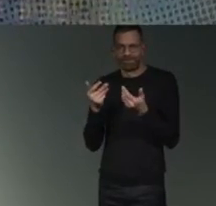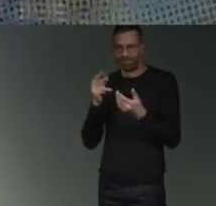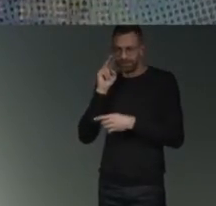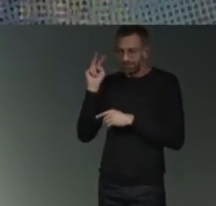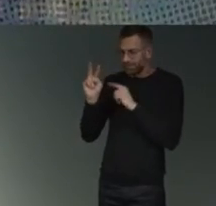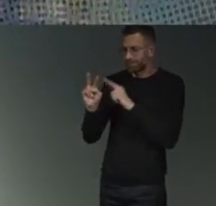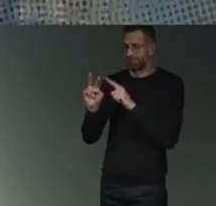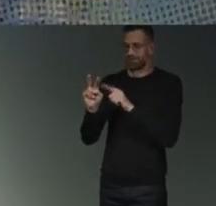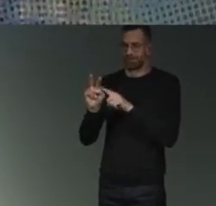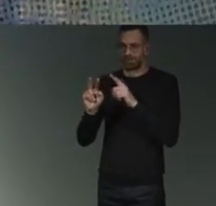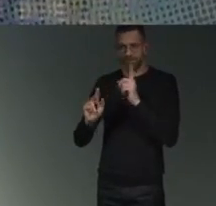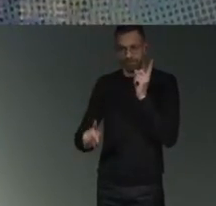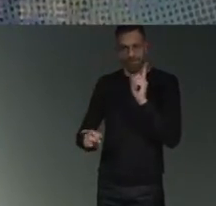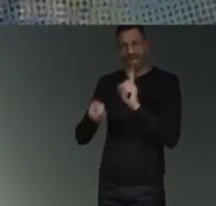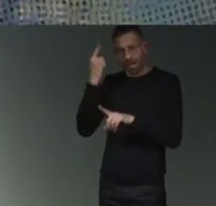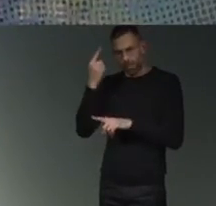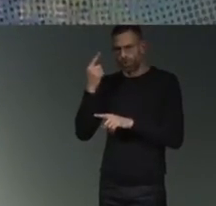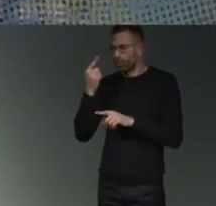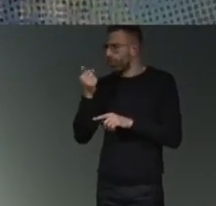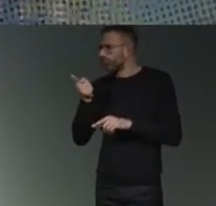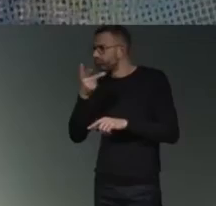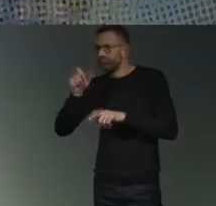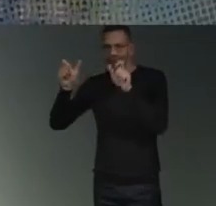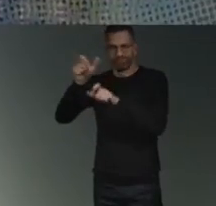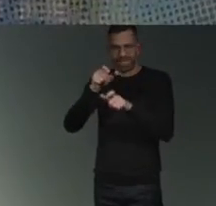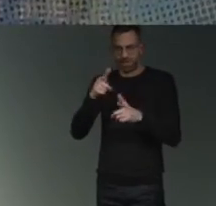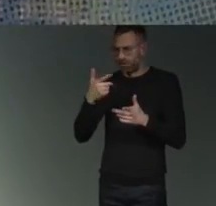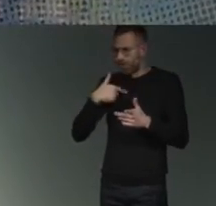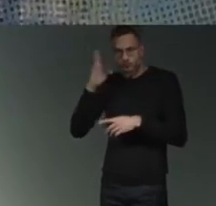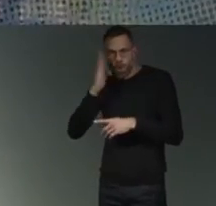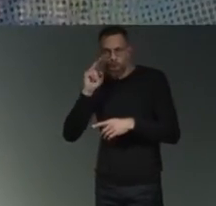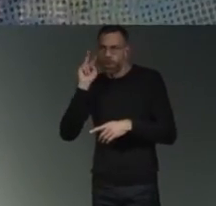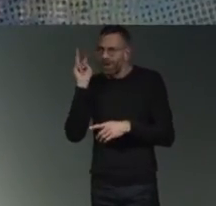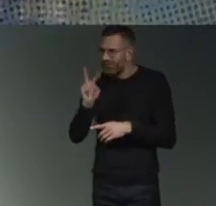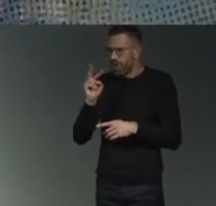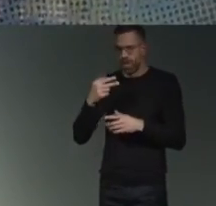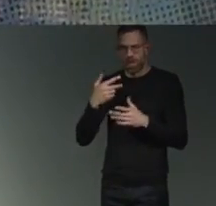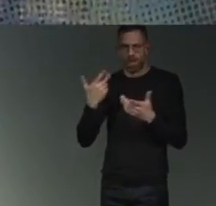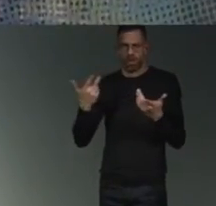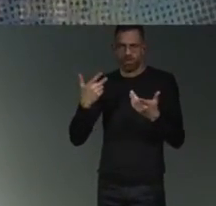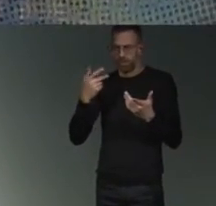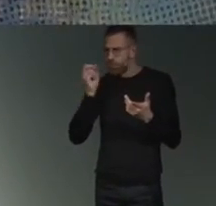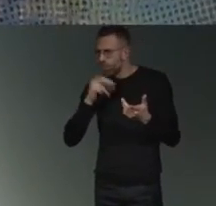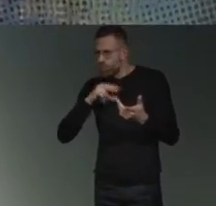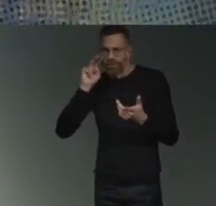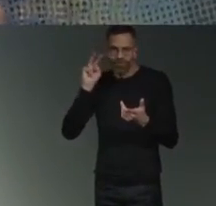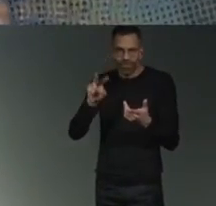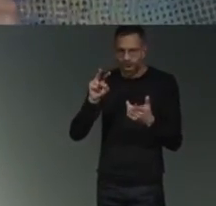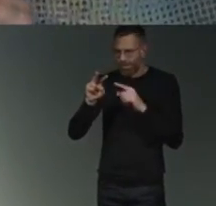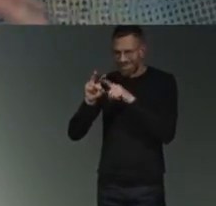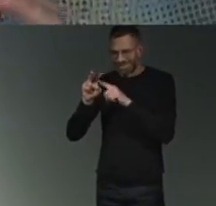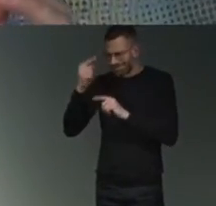du regard dans la vie de certaines personnes, de l'urgence de voir, du caractère obsessionnel du